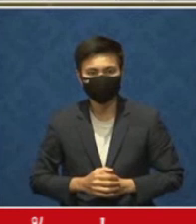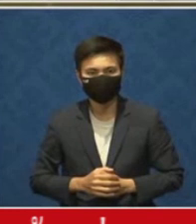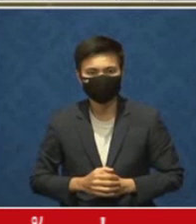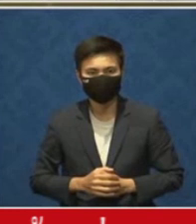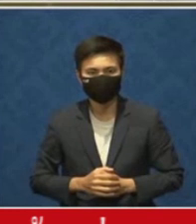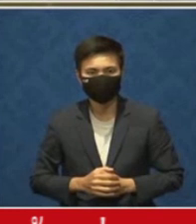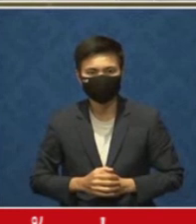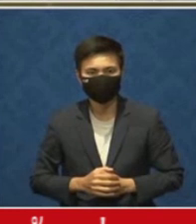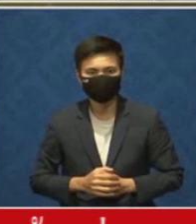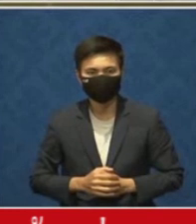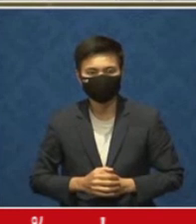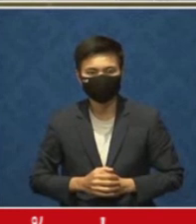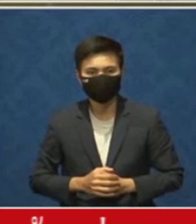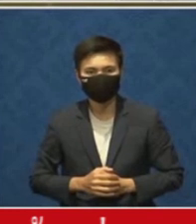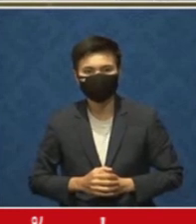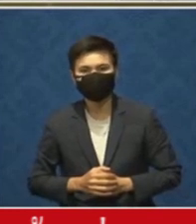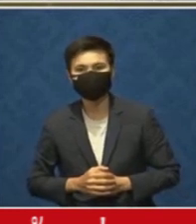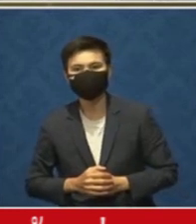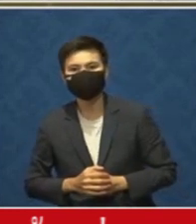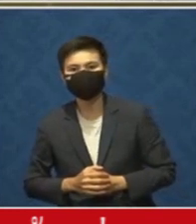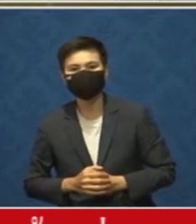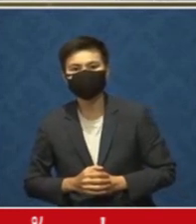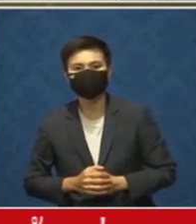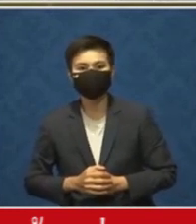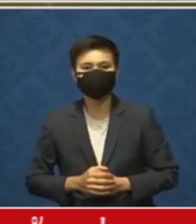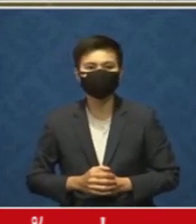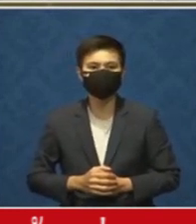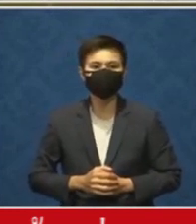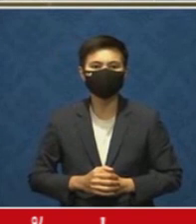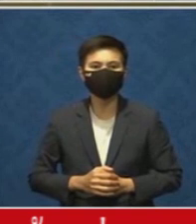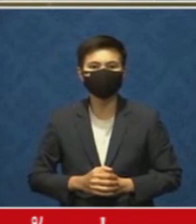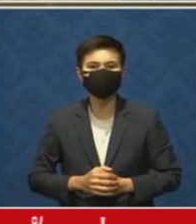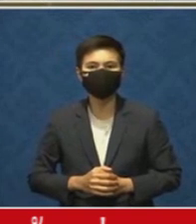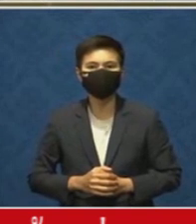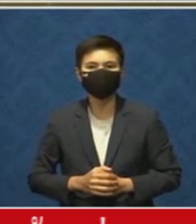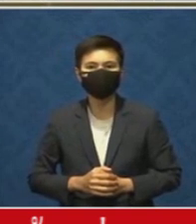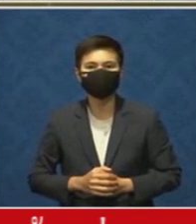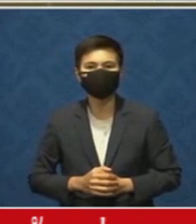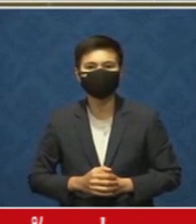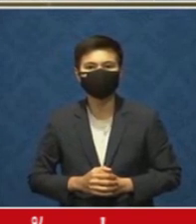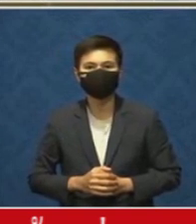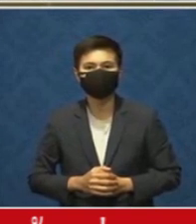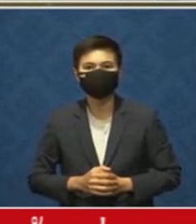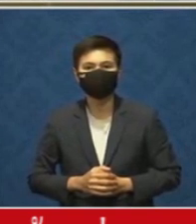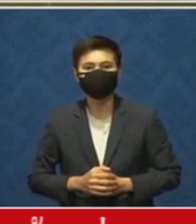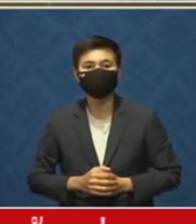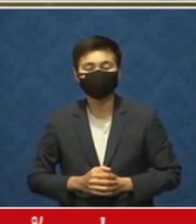deliver the goods and or to provide the service the Thai side shall